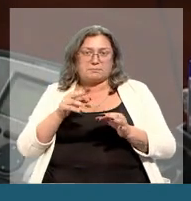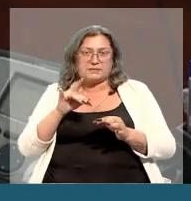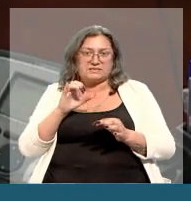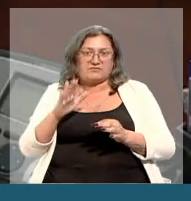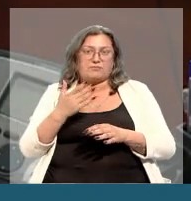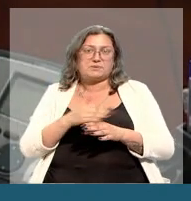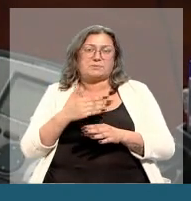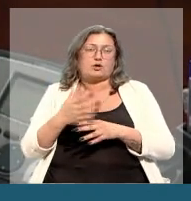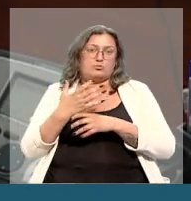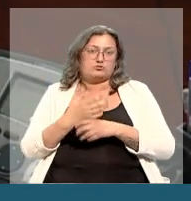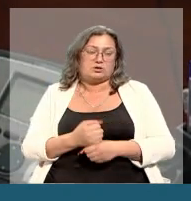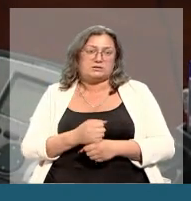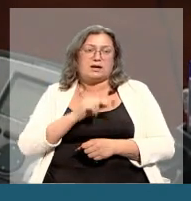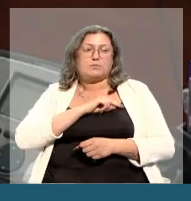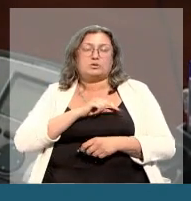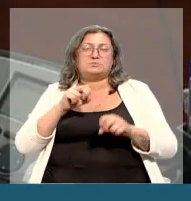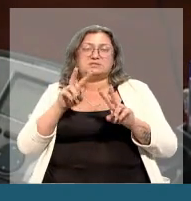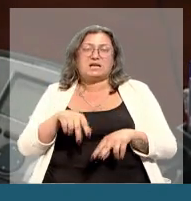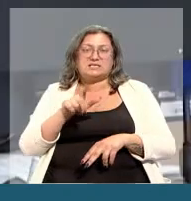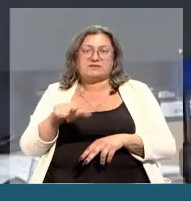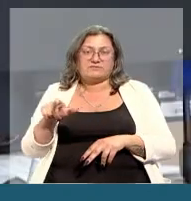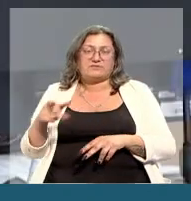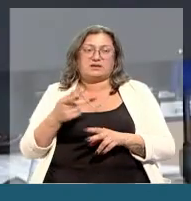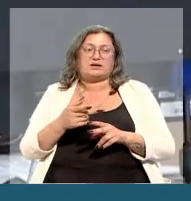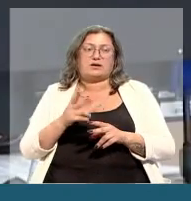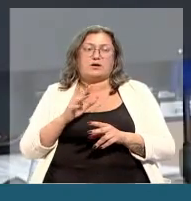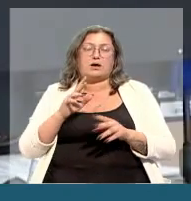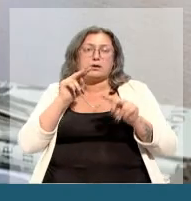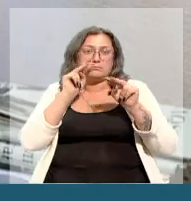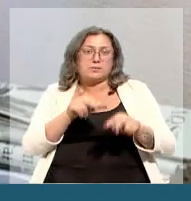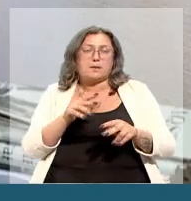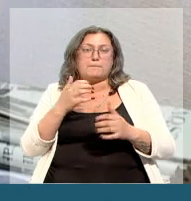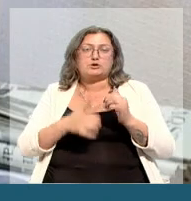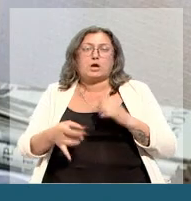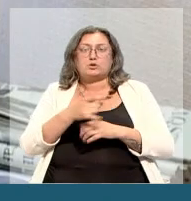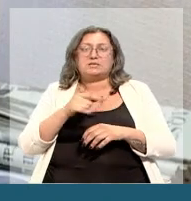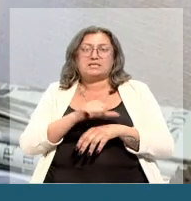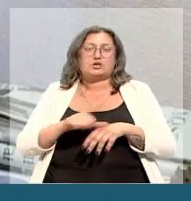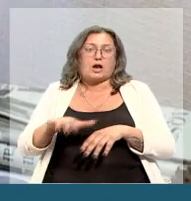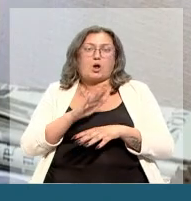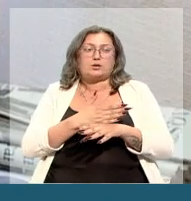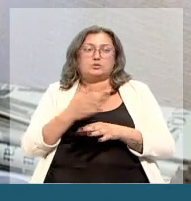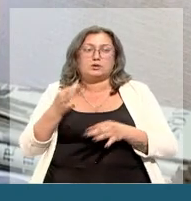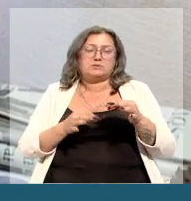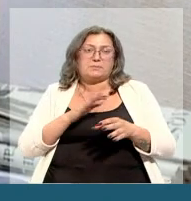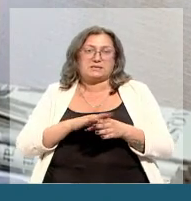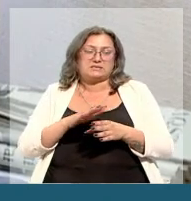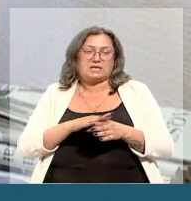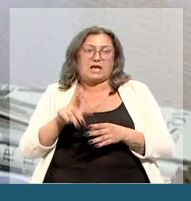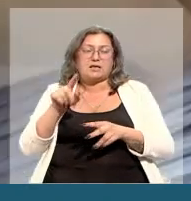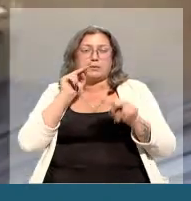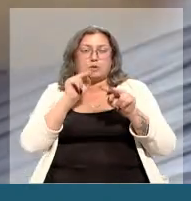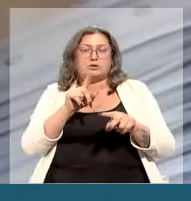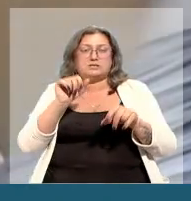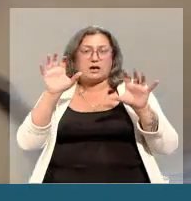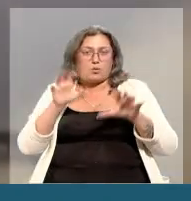приставов постепенно уменьшается. Работу специалистов этой сферы в области курирует межрайонный территориальный отдел судебных исполнителей. Они